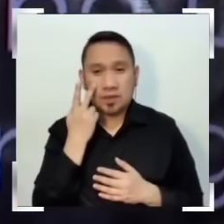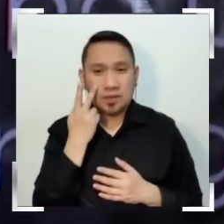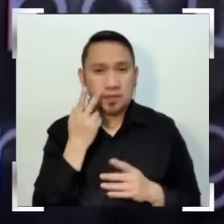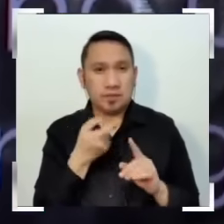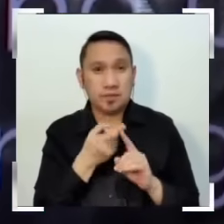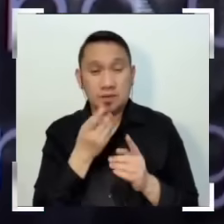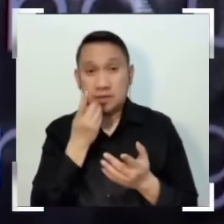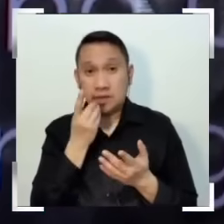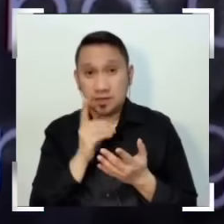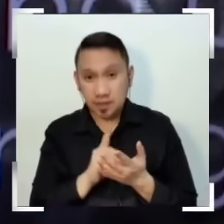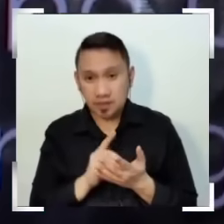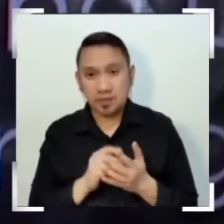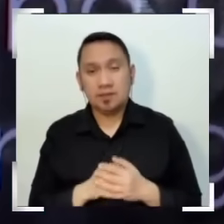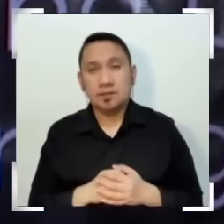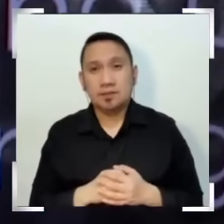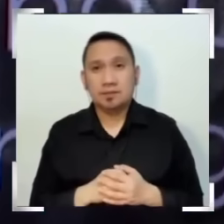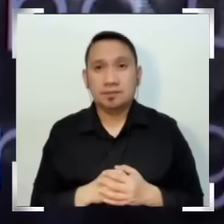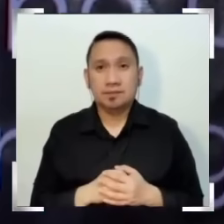is